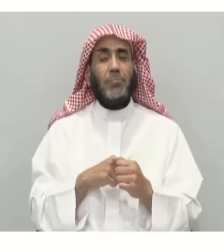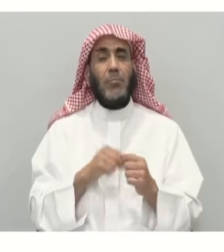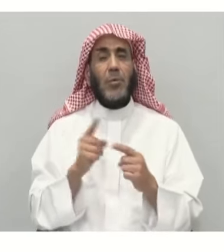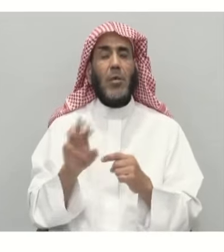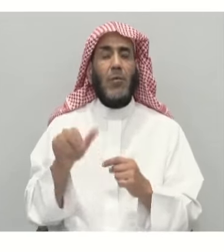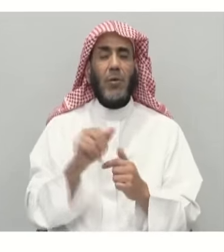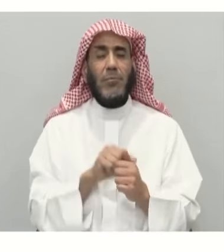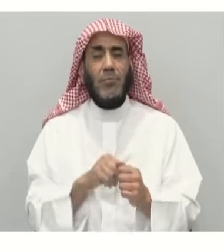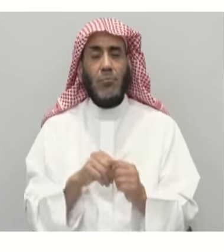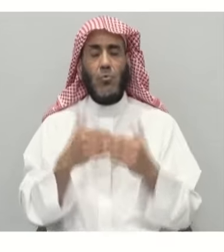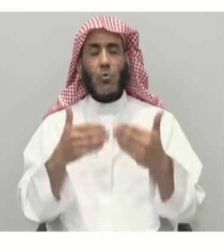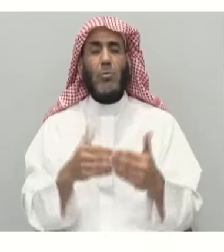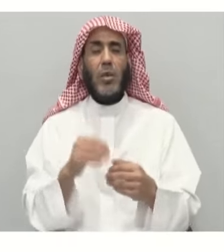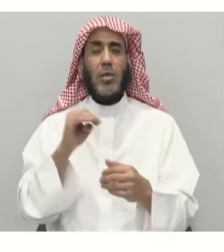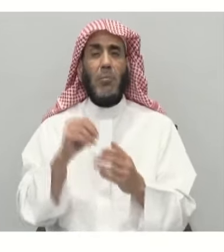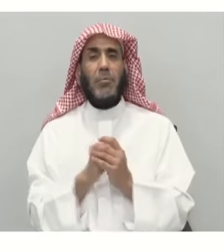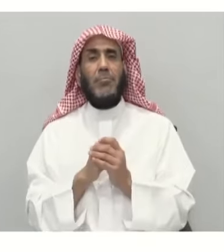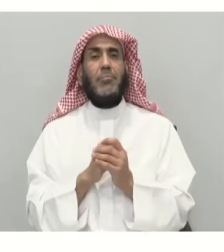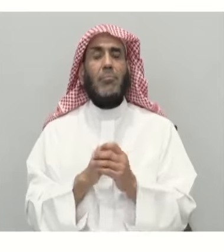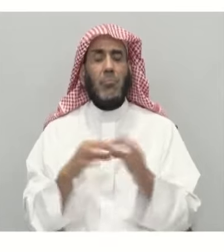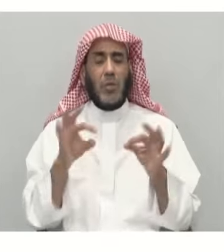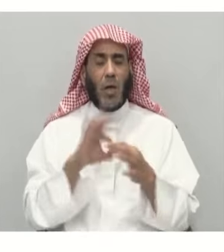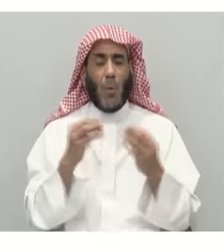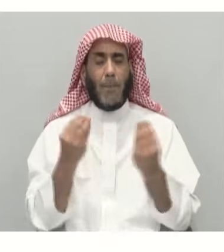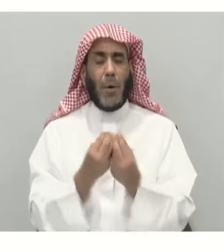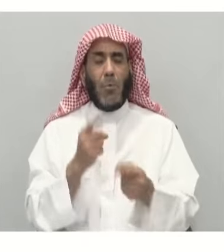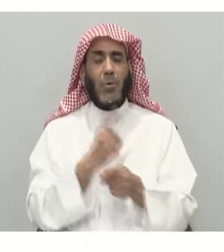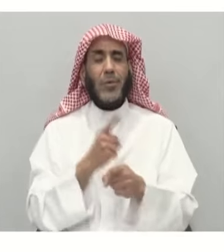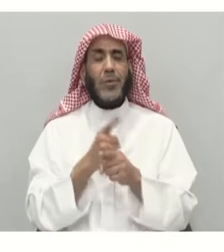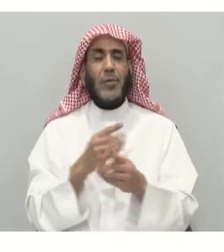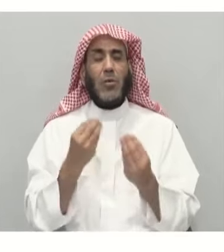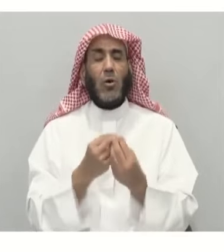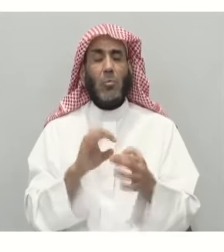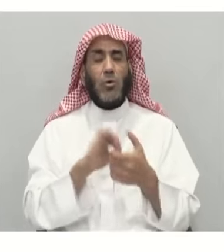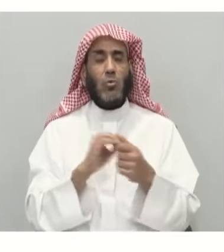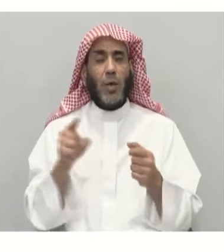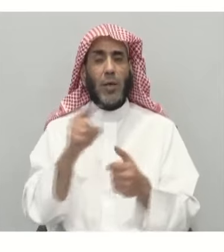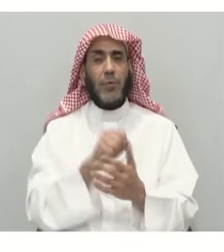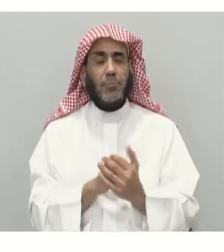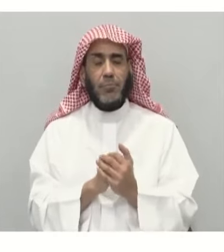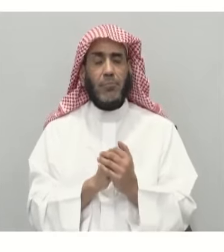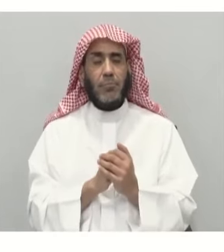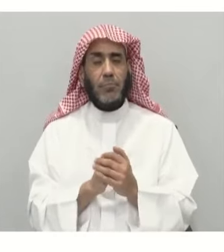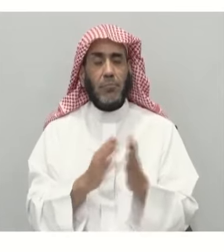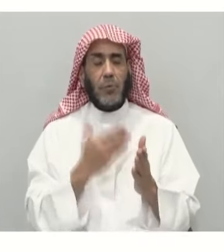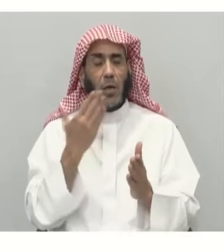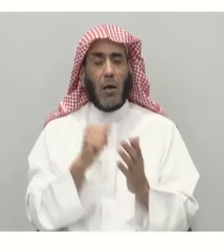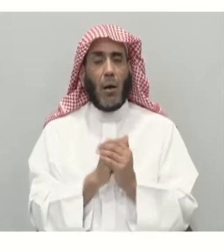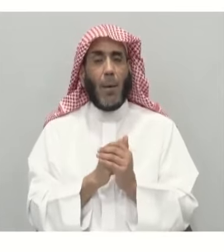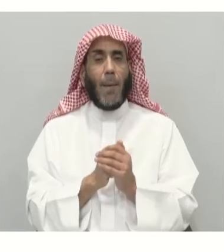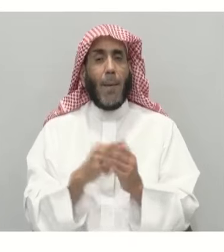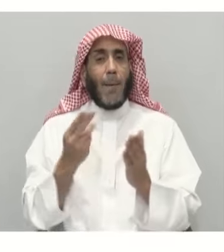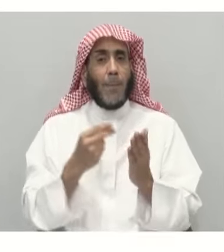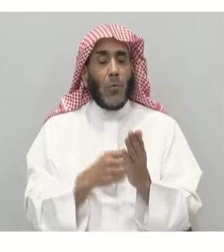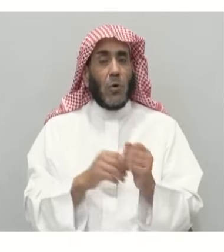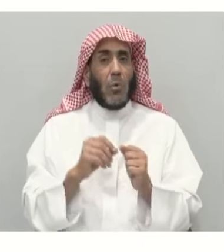هذين الفراغي تكمل الاجابه عليها بالتعاون مع معلميك وزملائك اقرا هنا يقول تكتب